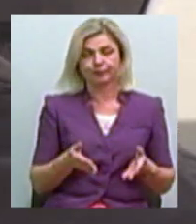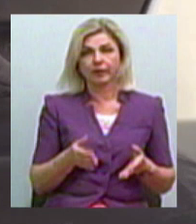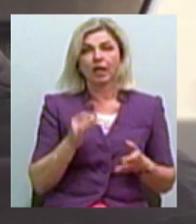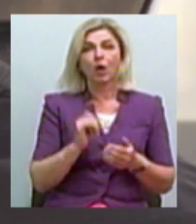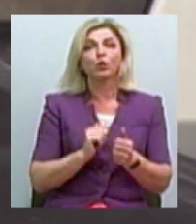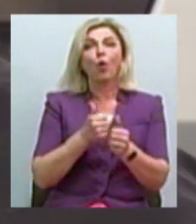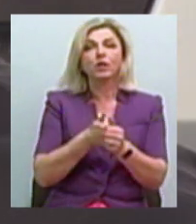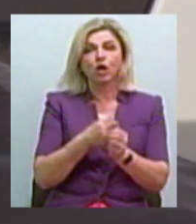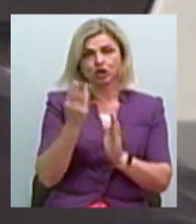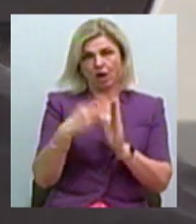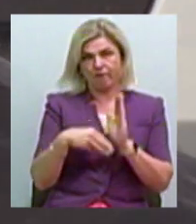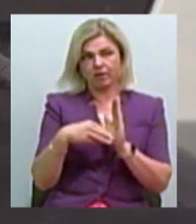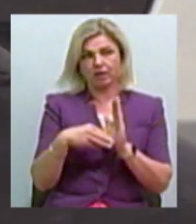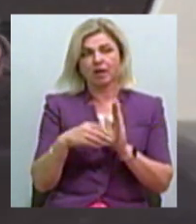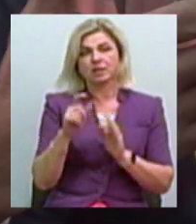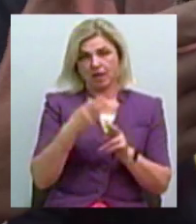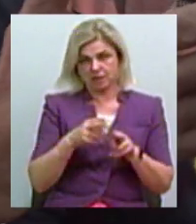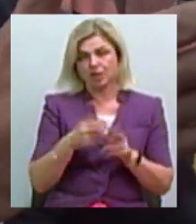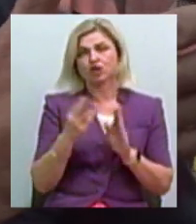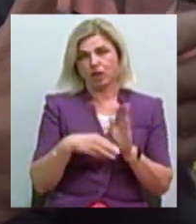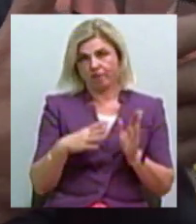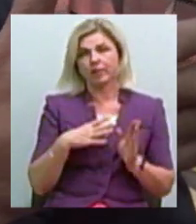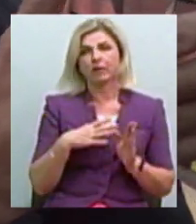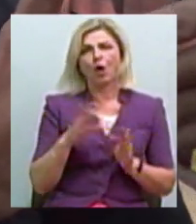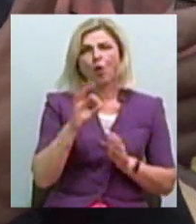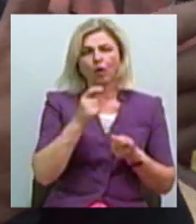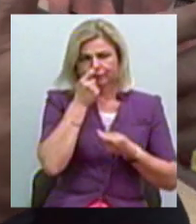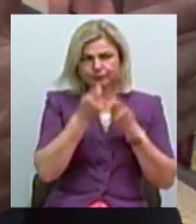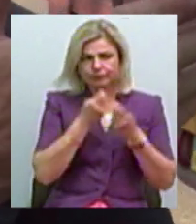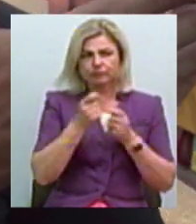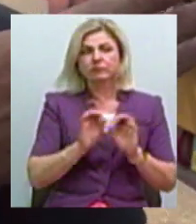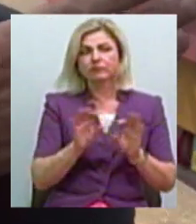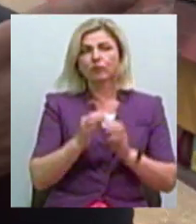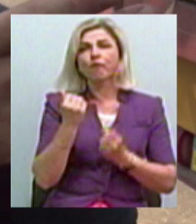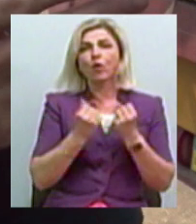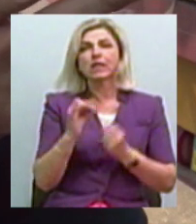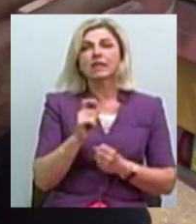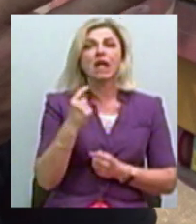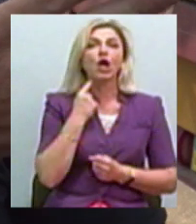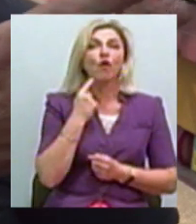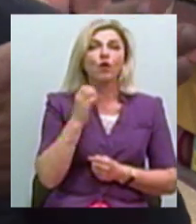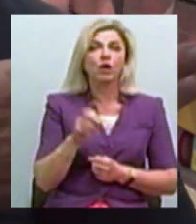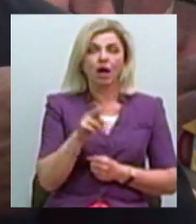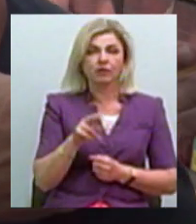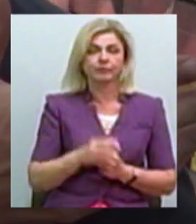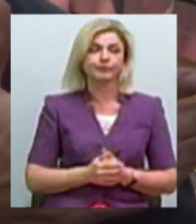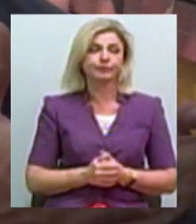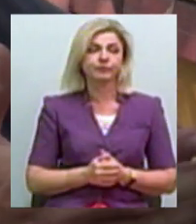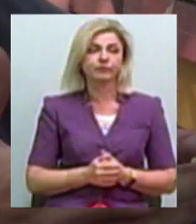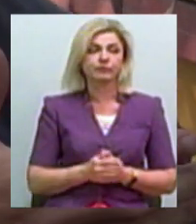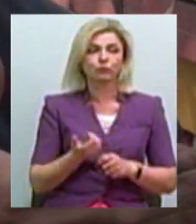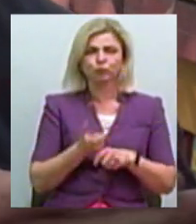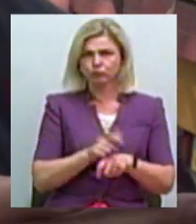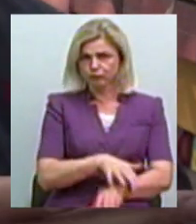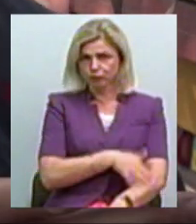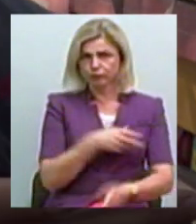доганяли, штрафували, штрафи за це були. Да. Про тонкощі професії розповідає водій з Кіровоградщини Іван Михайлов. Там дуже довго треба